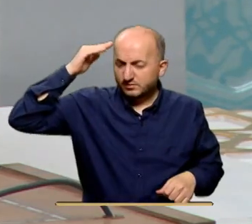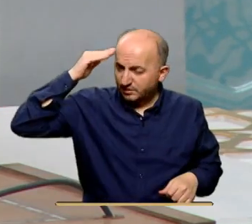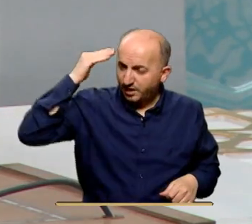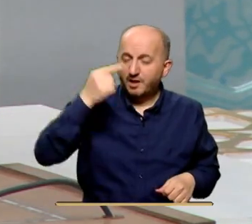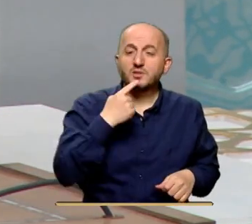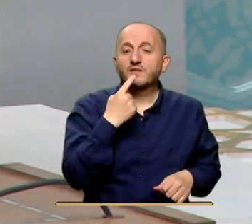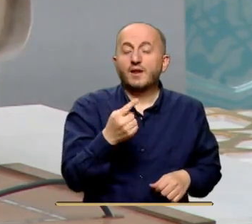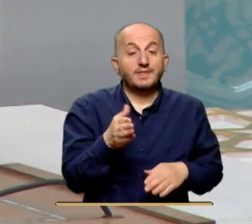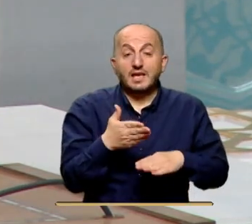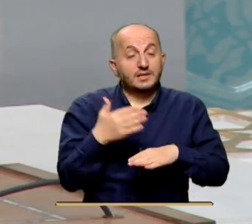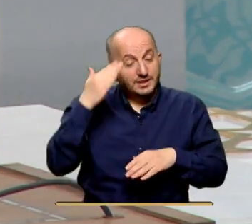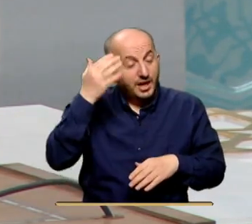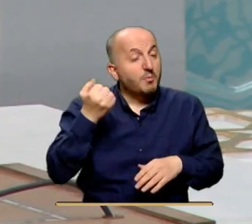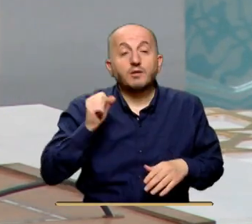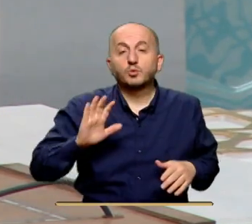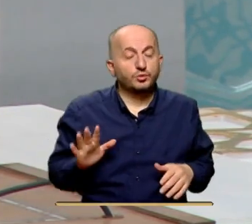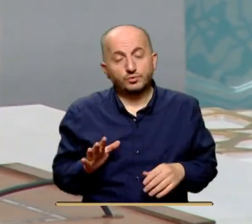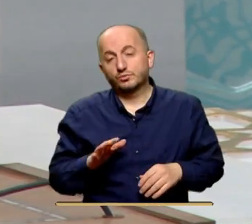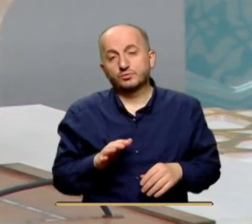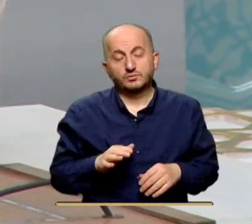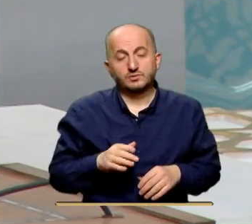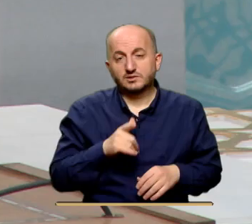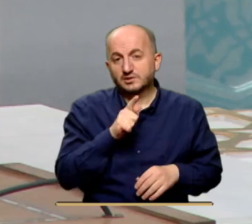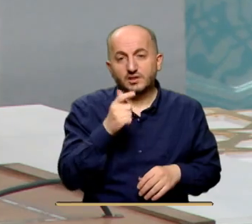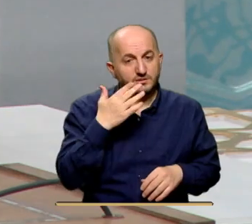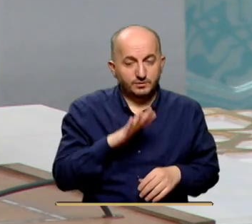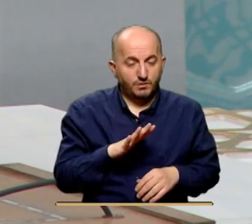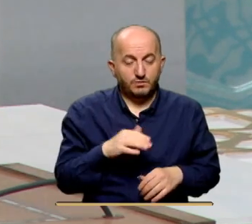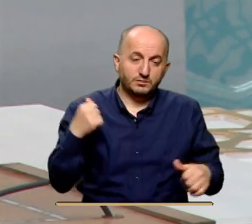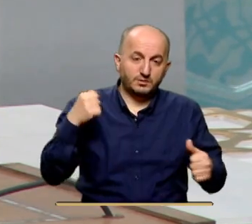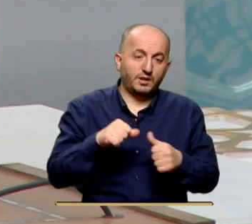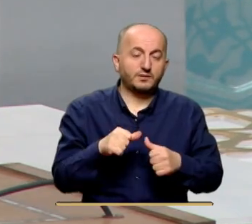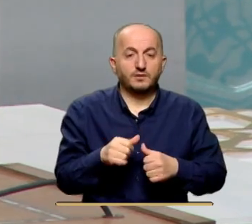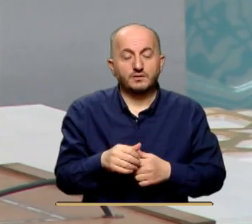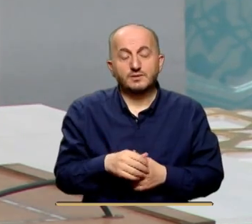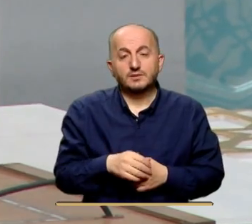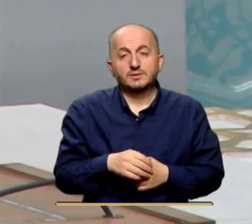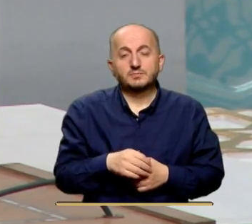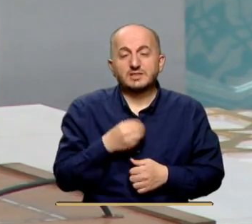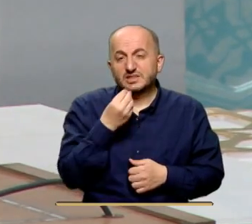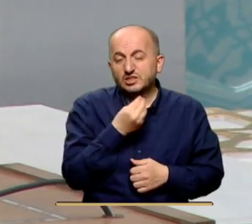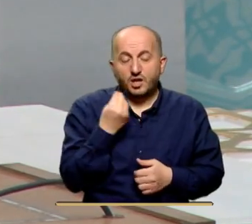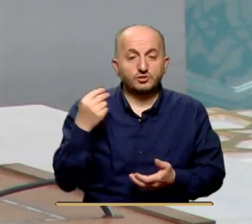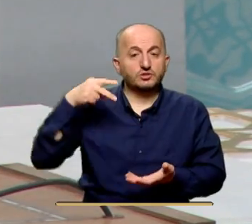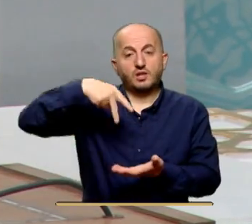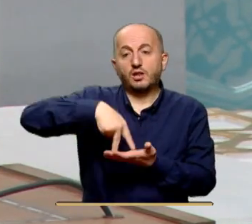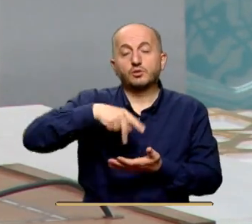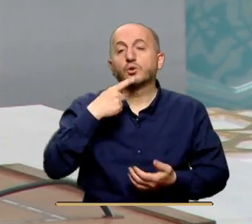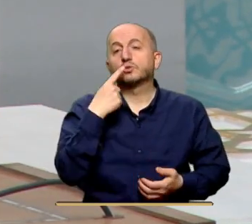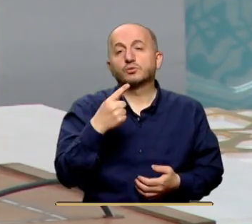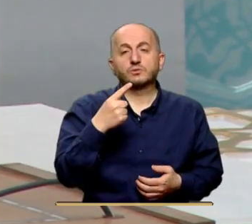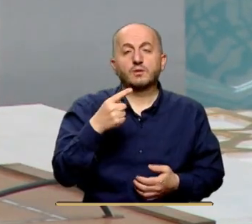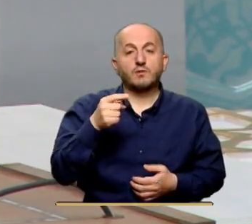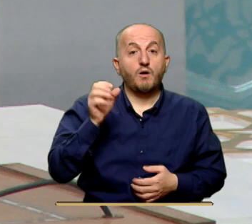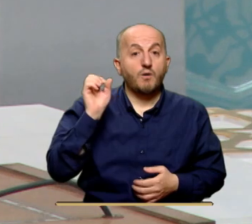veriyorum. Niye selam almıyorsunuz? Ses yok. Tekrar ediyor. Bir delikanlı kalkıyor, diyor ki,